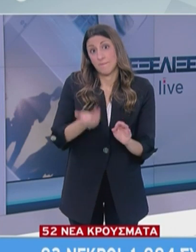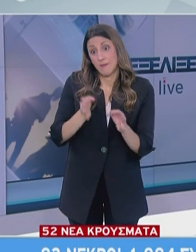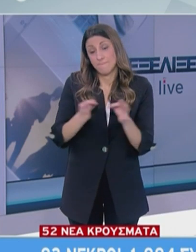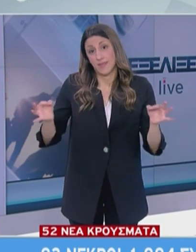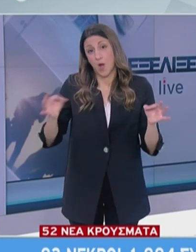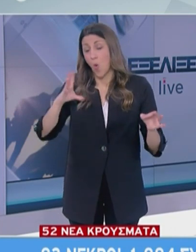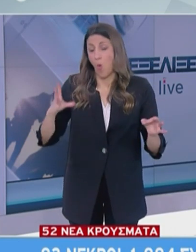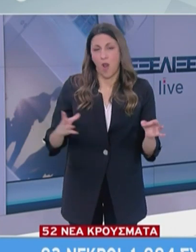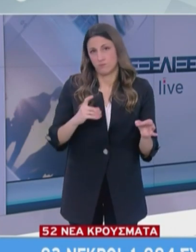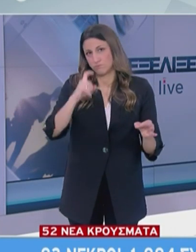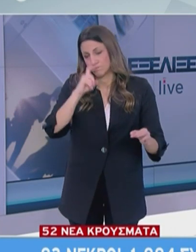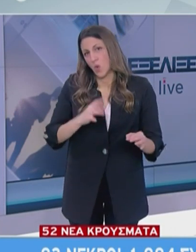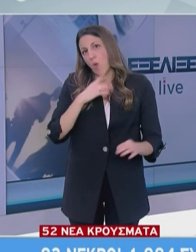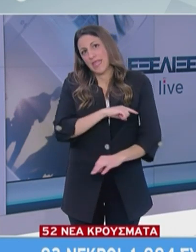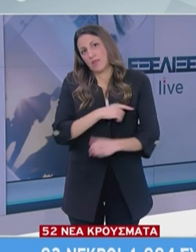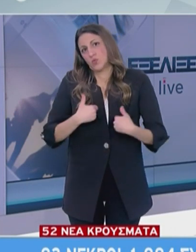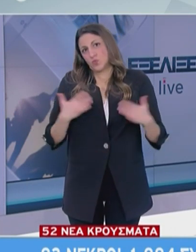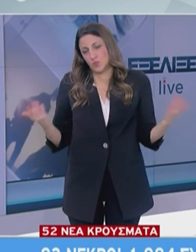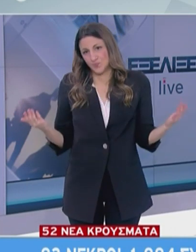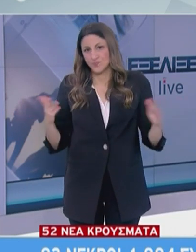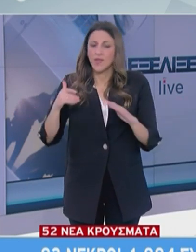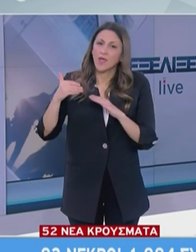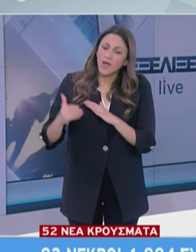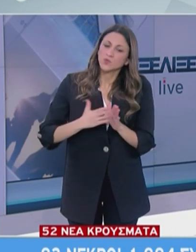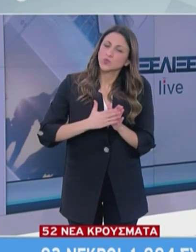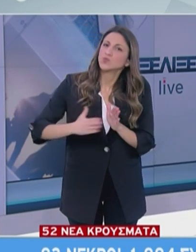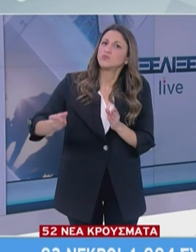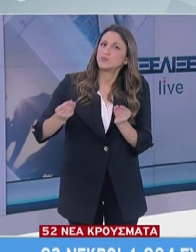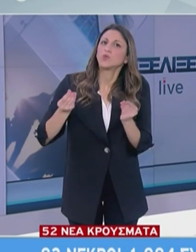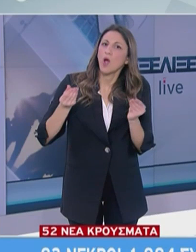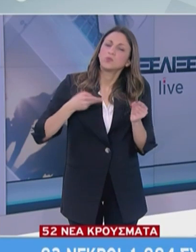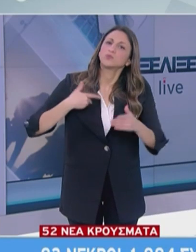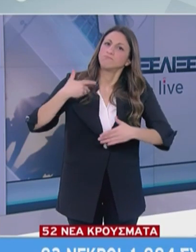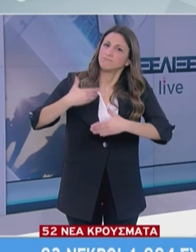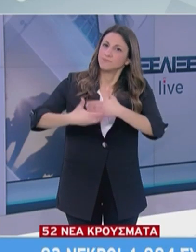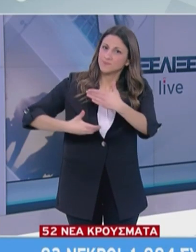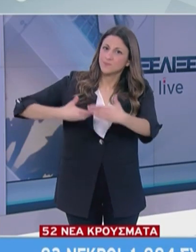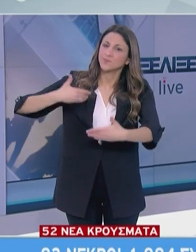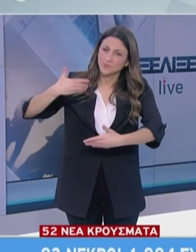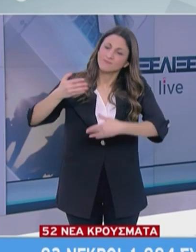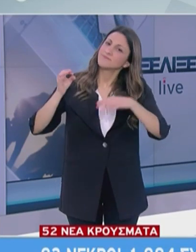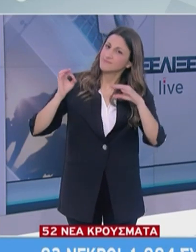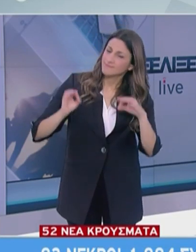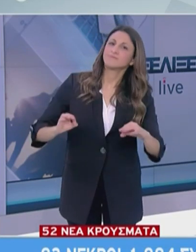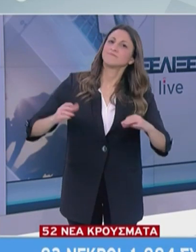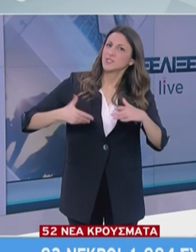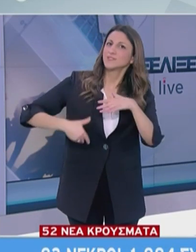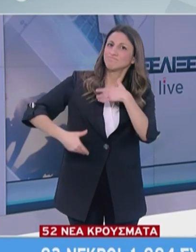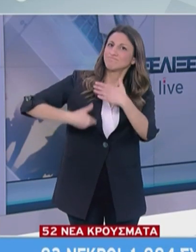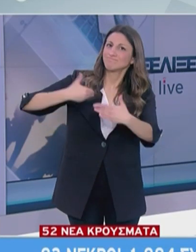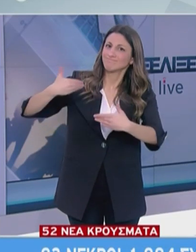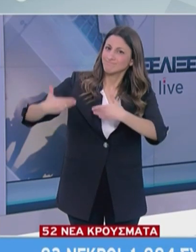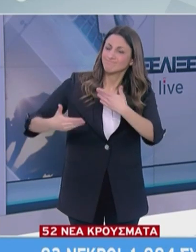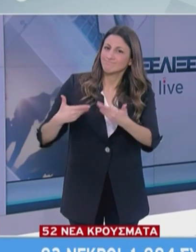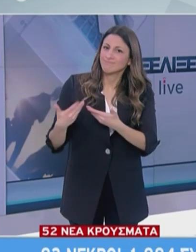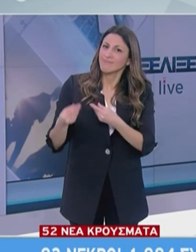υγείας. Έτσι νομίζω θα πορευθούμε στο επόμενο χρονικό διάστημα. Δεν θα είναι νομίζω κάποια ταυτότητα ή διαβατήριο όπως ακούγεται όλο και